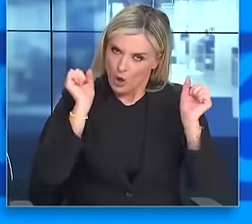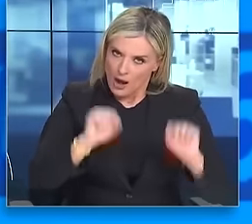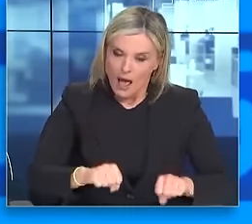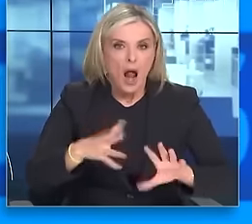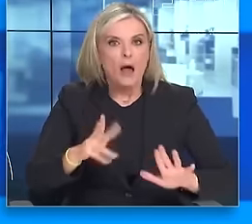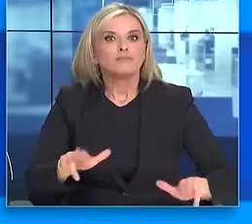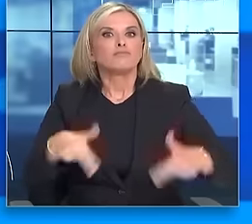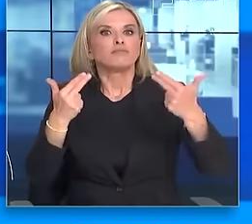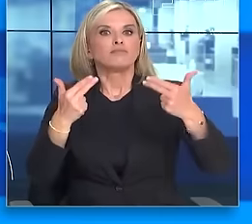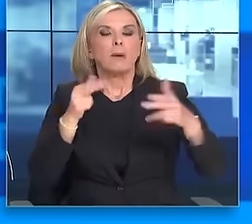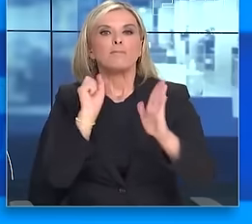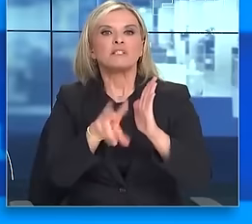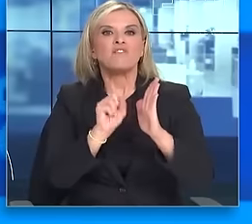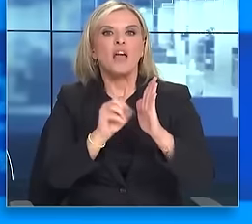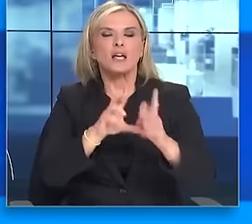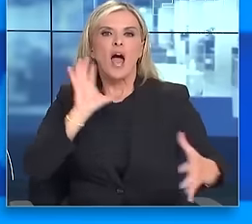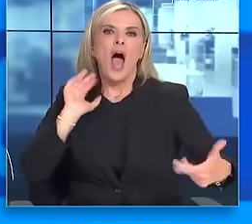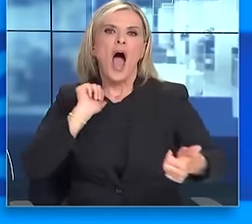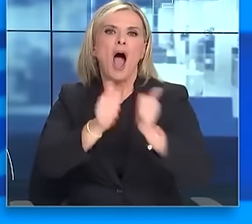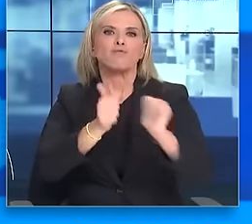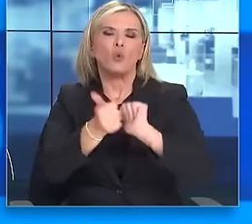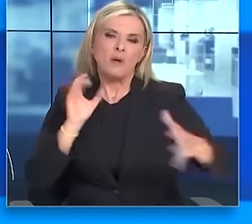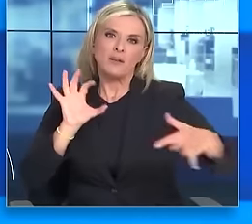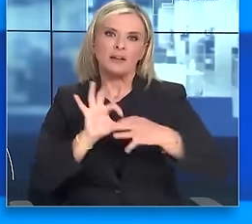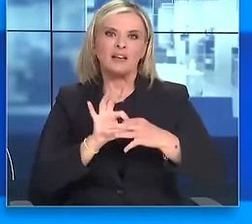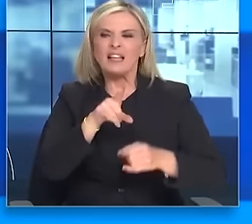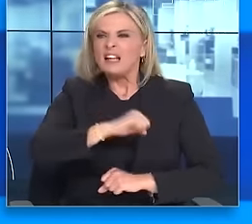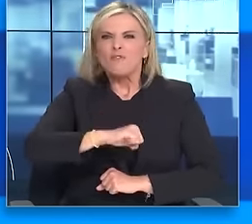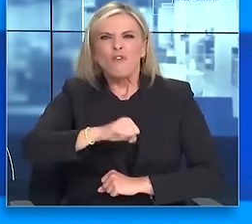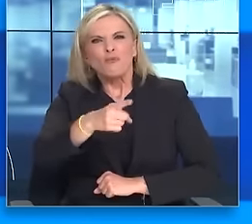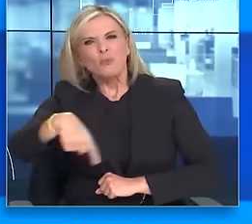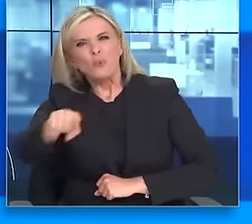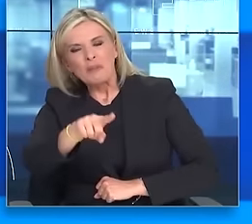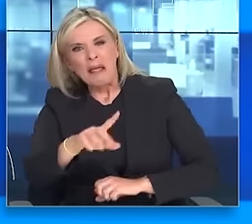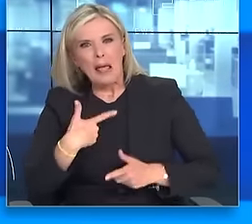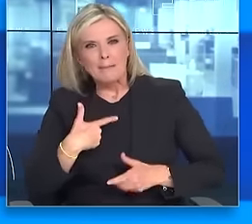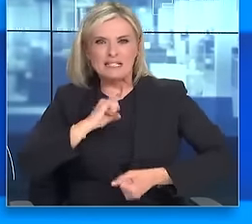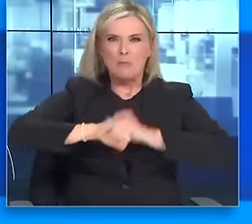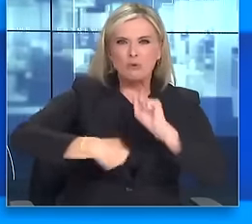μας κατηγορούν θα έλεγα και με μια λογική τεχνοφοβίας, ότι δήθεν πάμε να